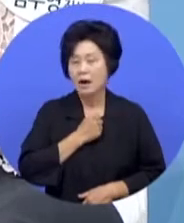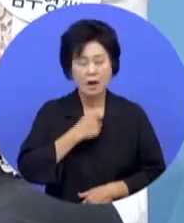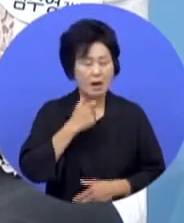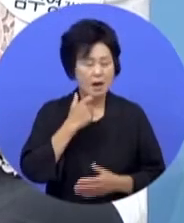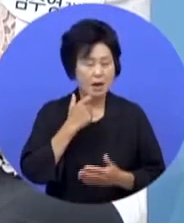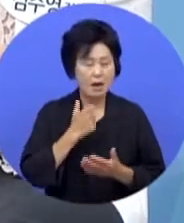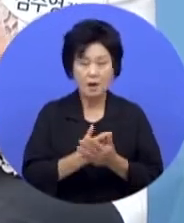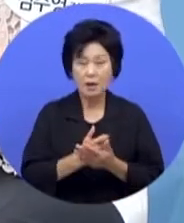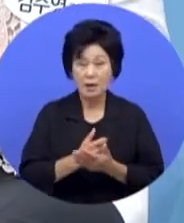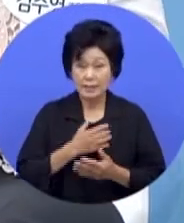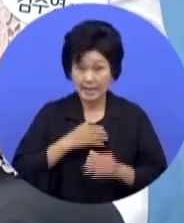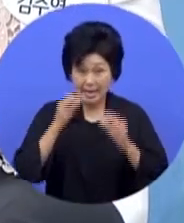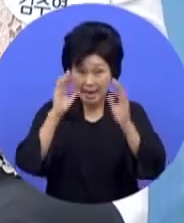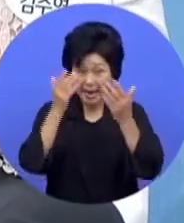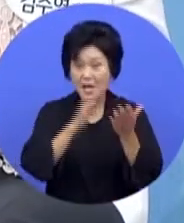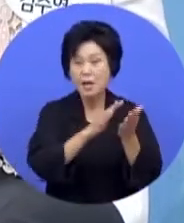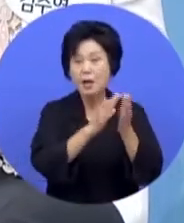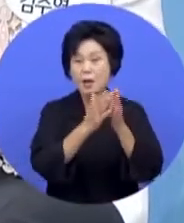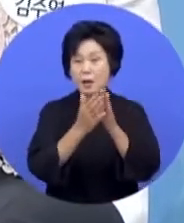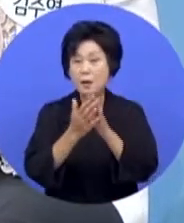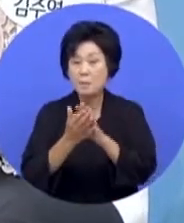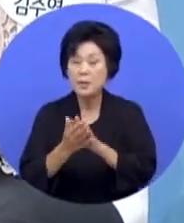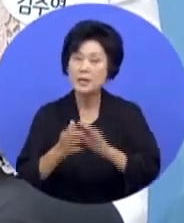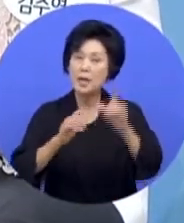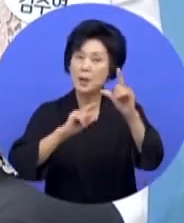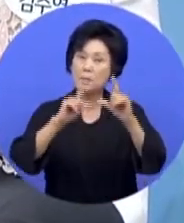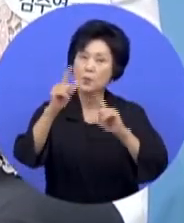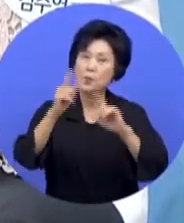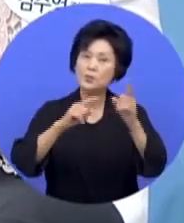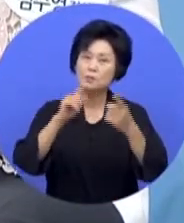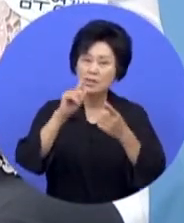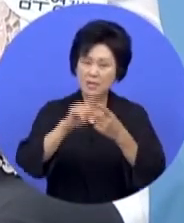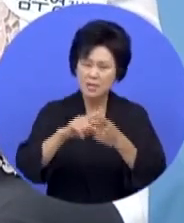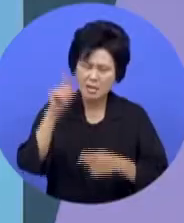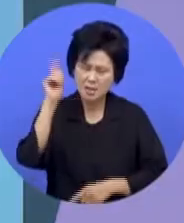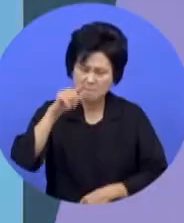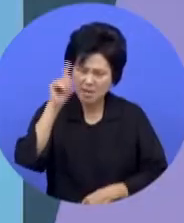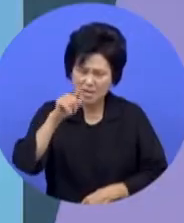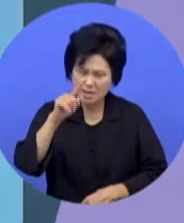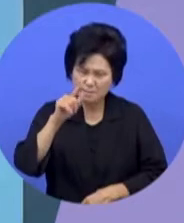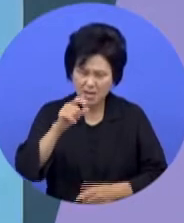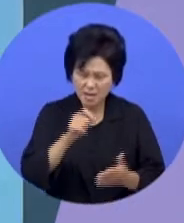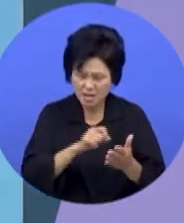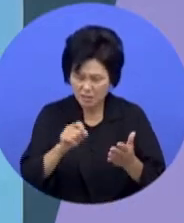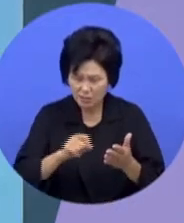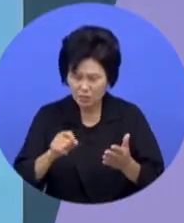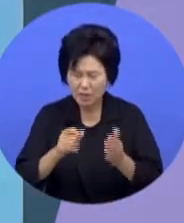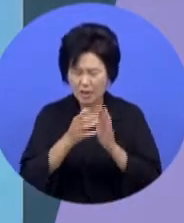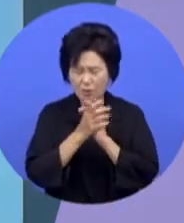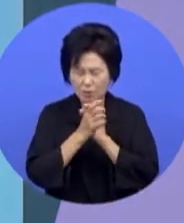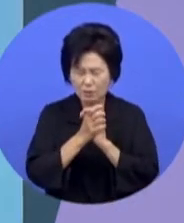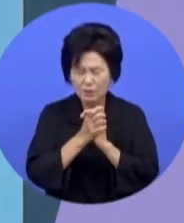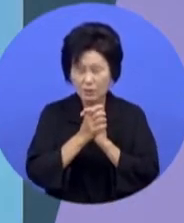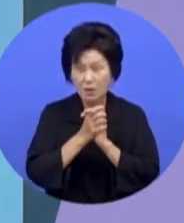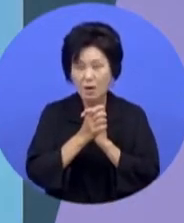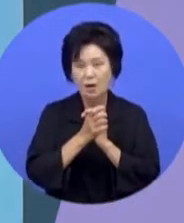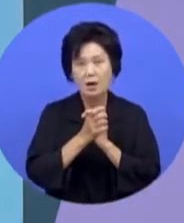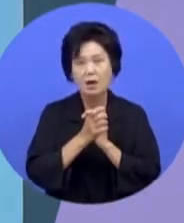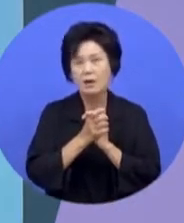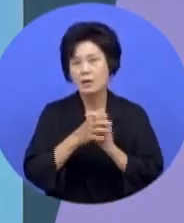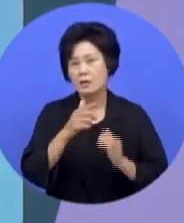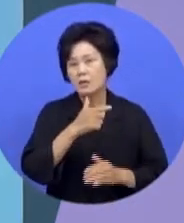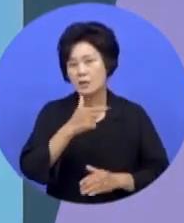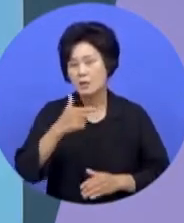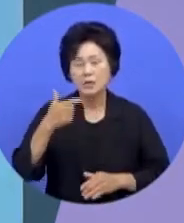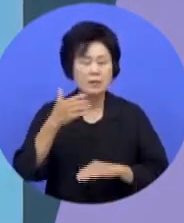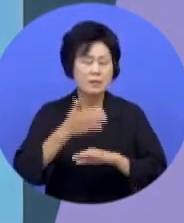감동. 네, 에이, 너무 감동. 눈물 핑. 네, 그렇습니다. 그래서 정말 너무 근데 정말